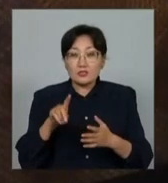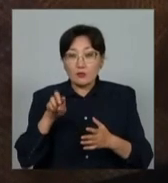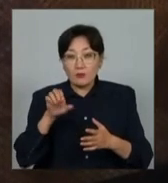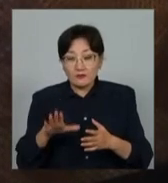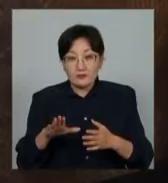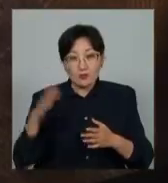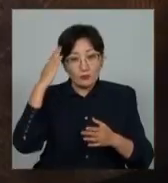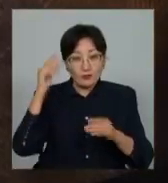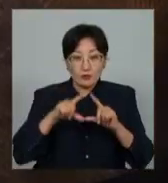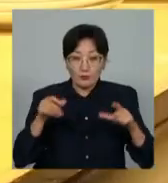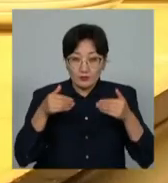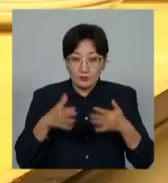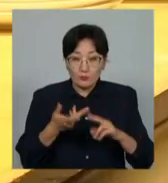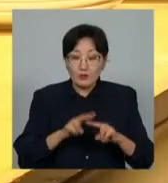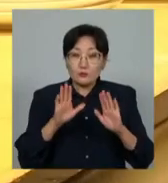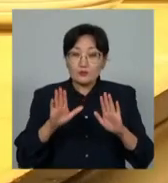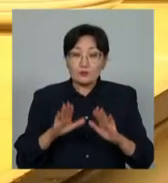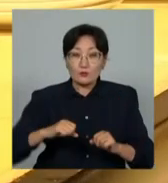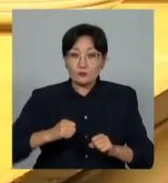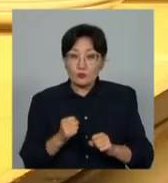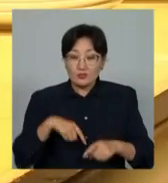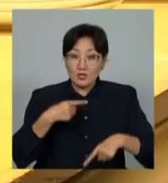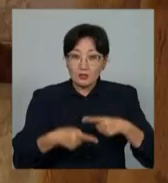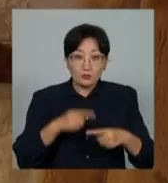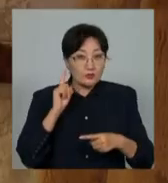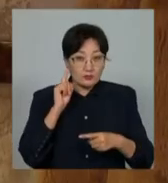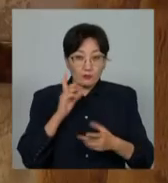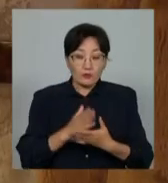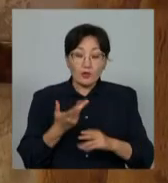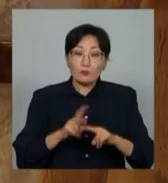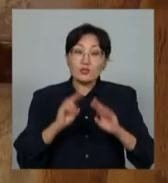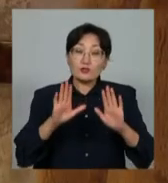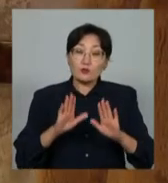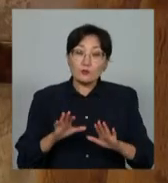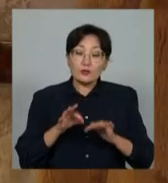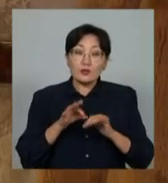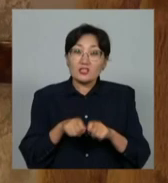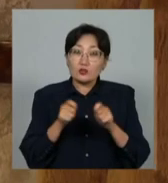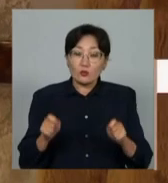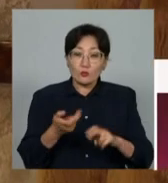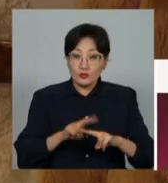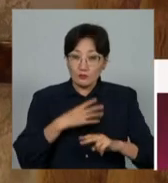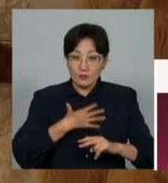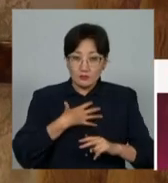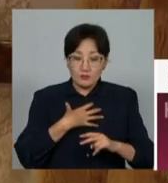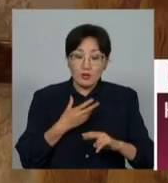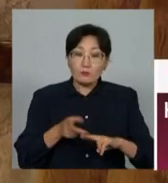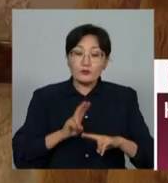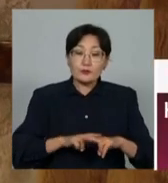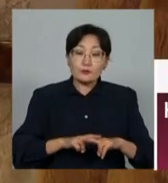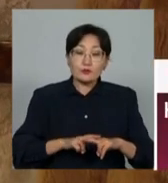зияткерлік мектебінің түлегі. Осы көрме жайында дос арқылы естіген. Бұл көрменің ұйымдастырылуы өте маңызды.